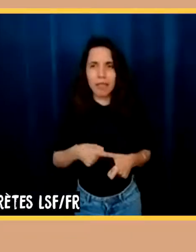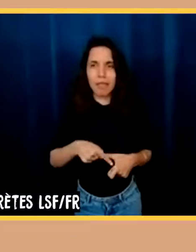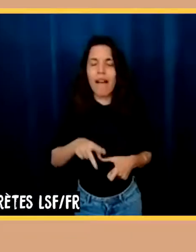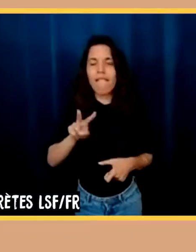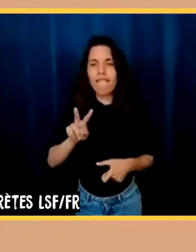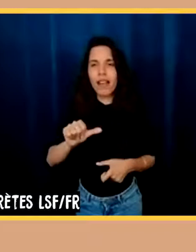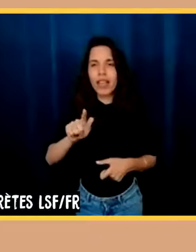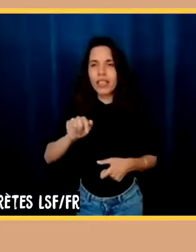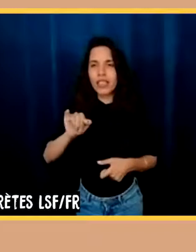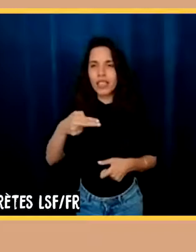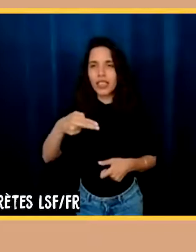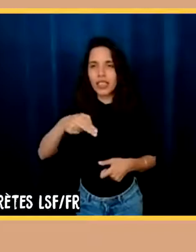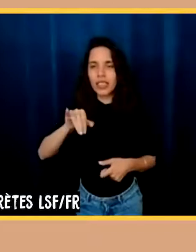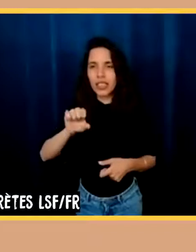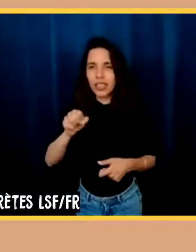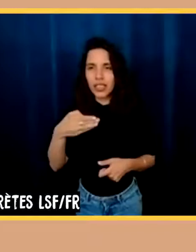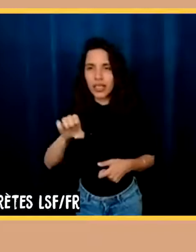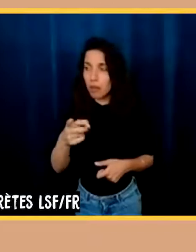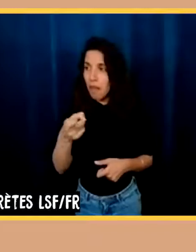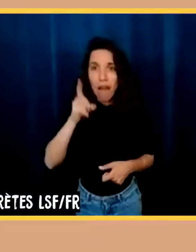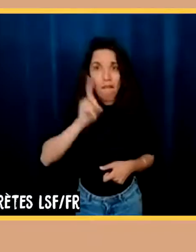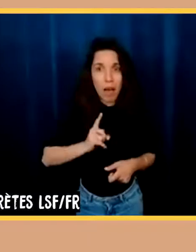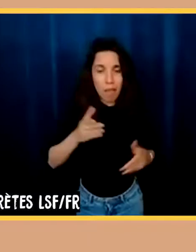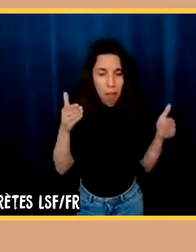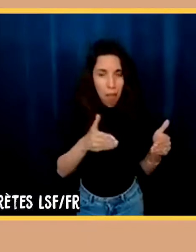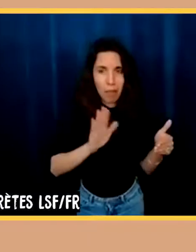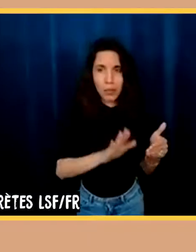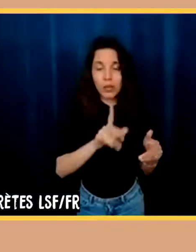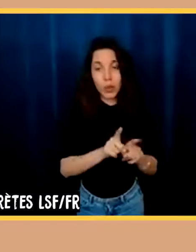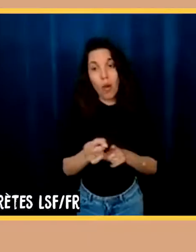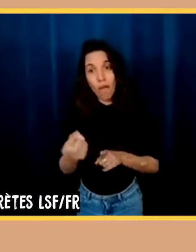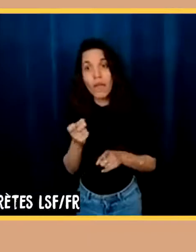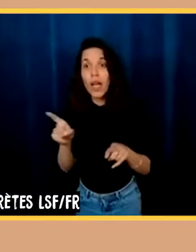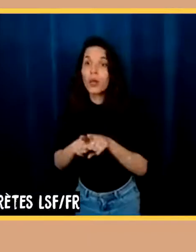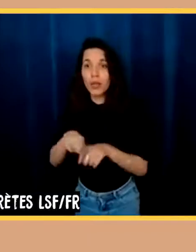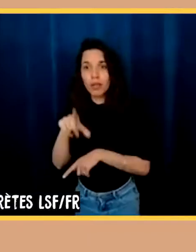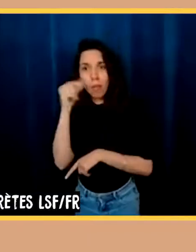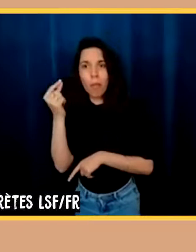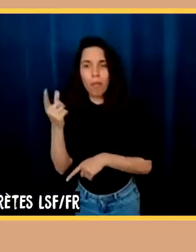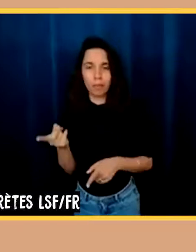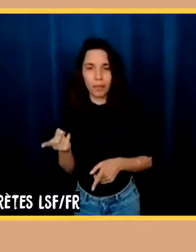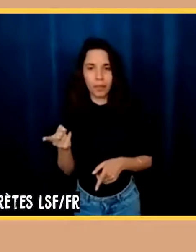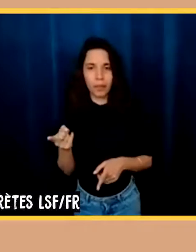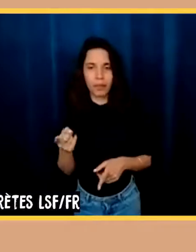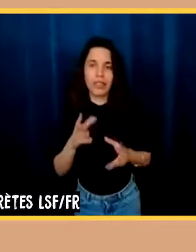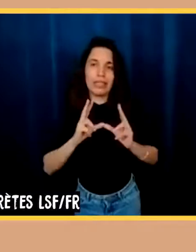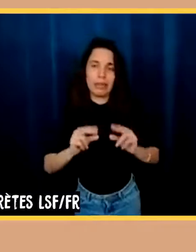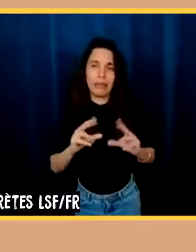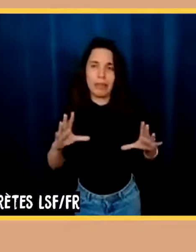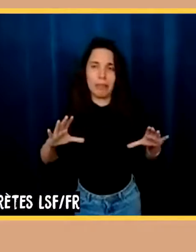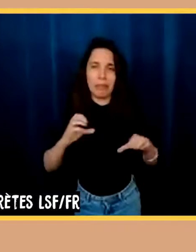de vaginisme, donc ce n'est pas un problème exclusivement féminin, mais c'est un problème masculin. Donc je vais expliquer un petit peu tout ça en 10 minutes pour qu'on soit